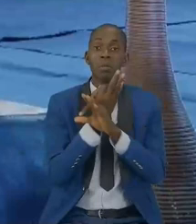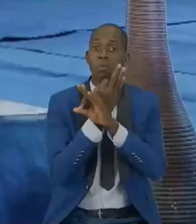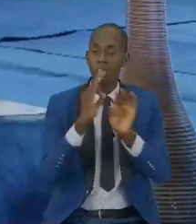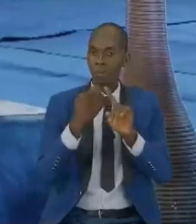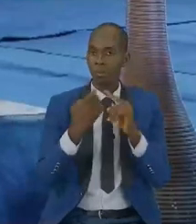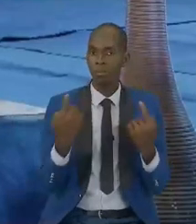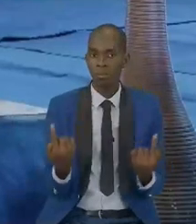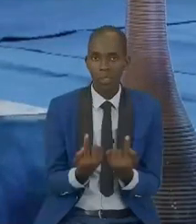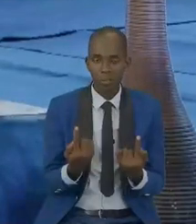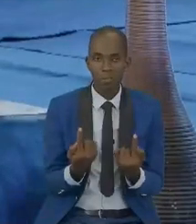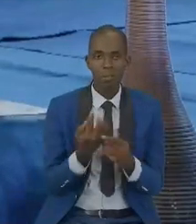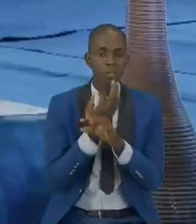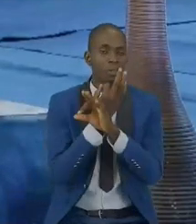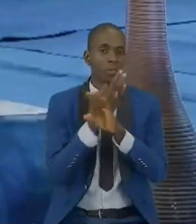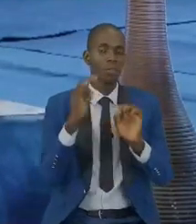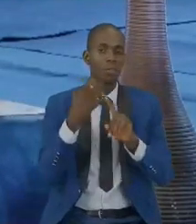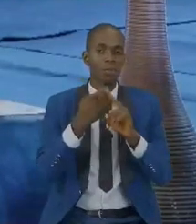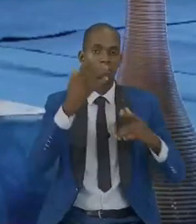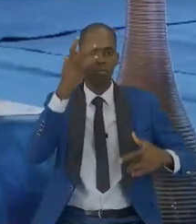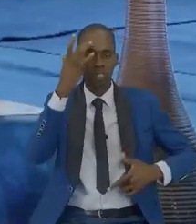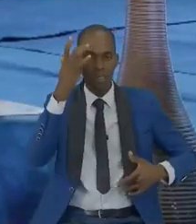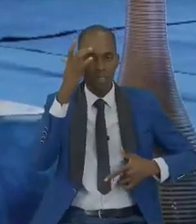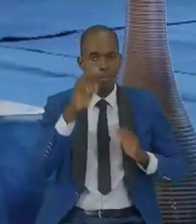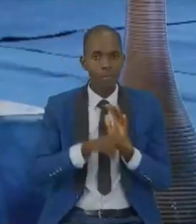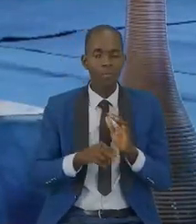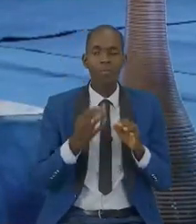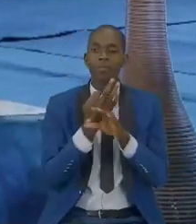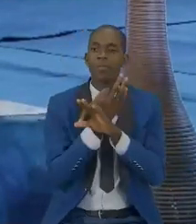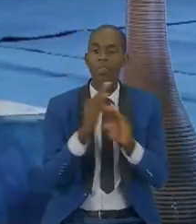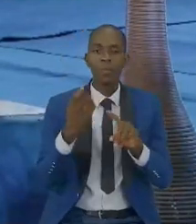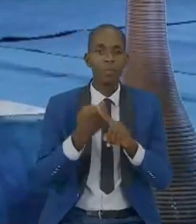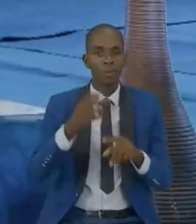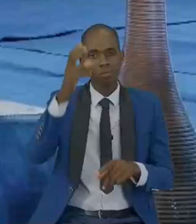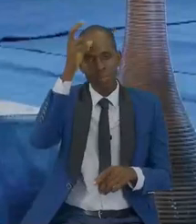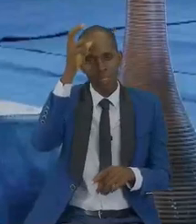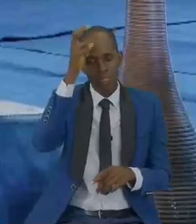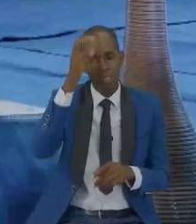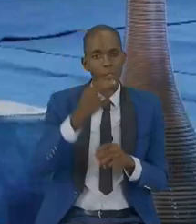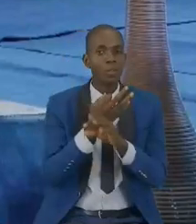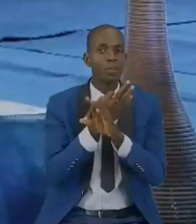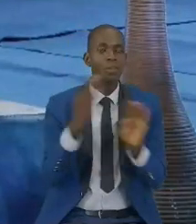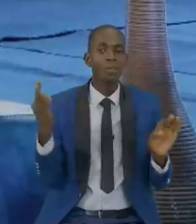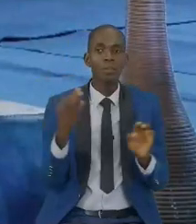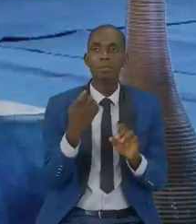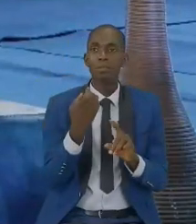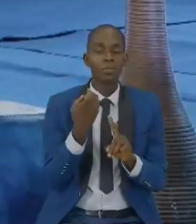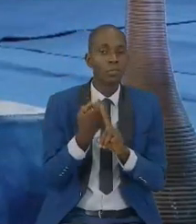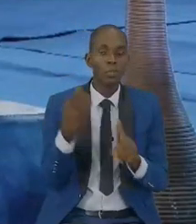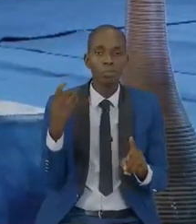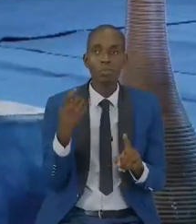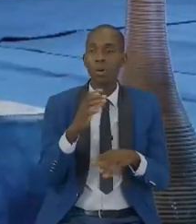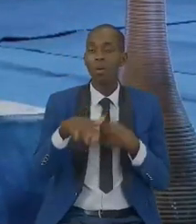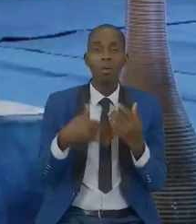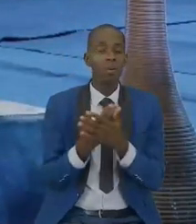notre ample, entière, complète libération. Nous sommes libérés du péché de